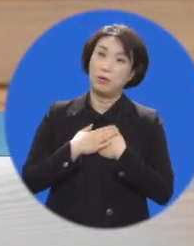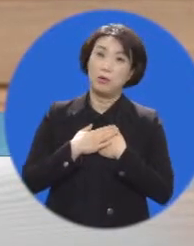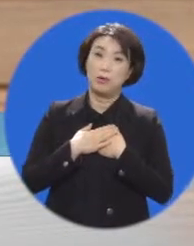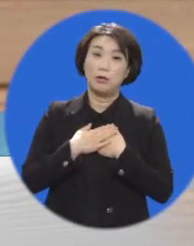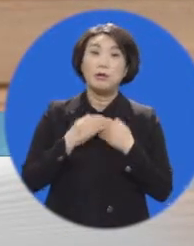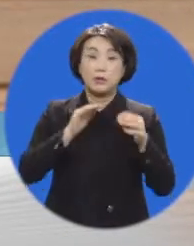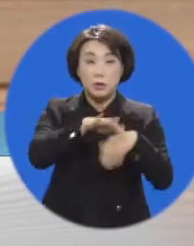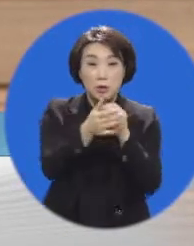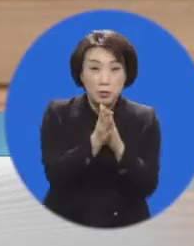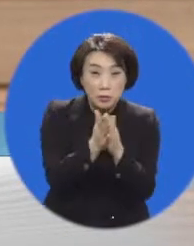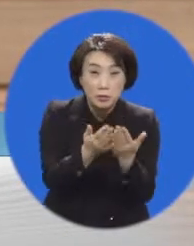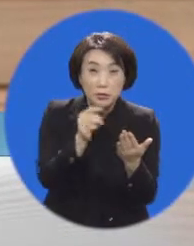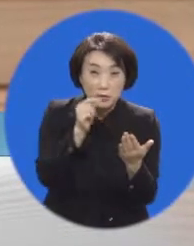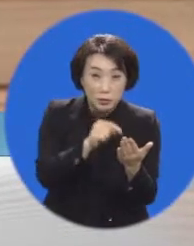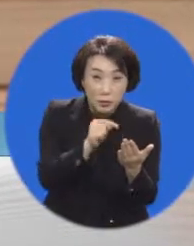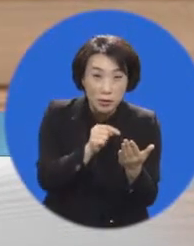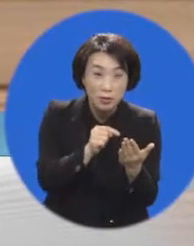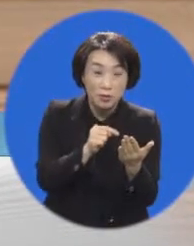이 성경 안에